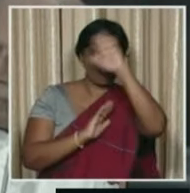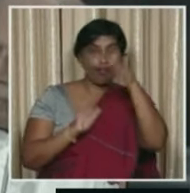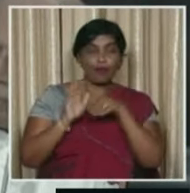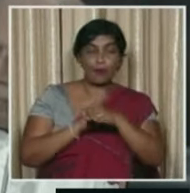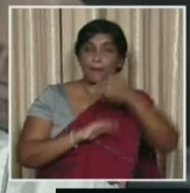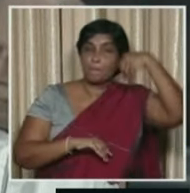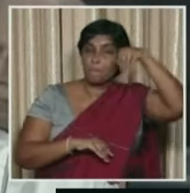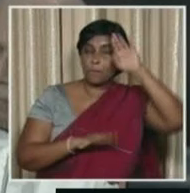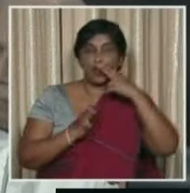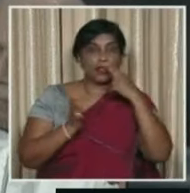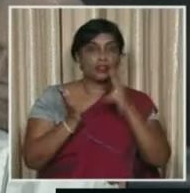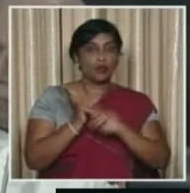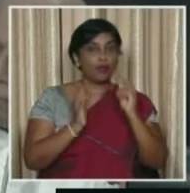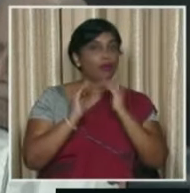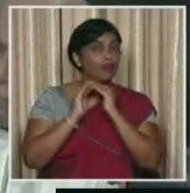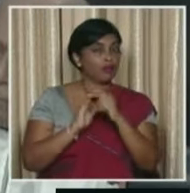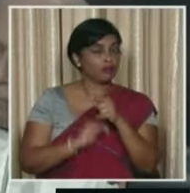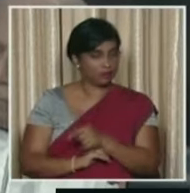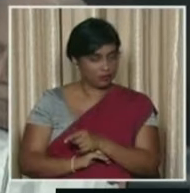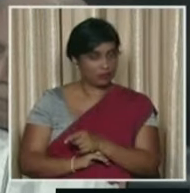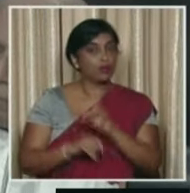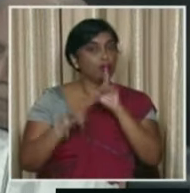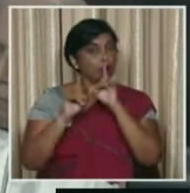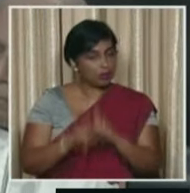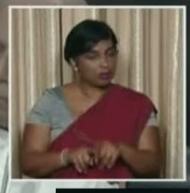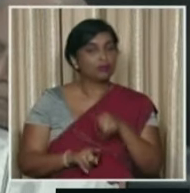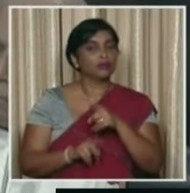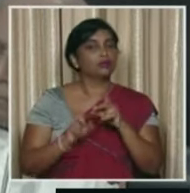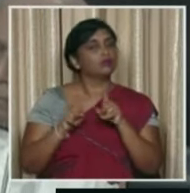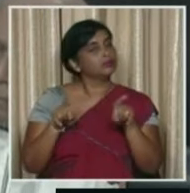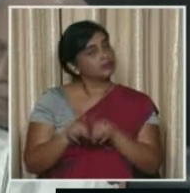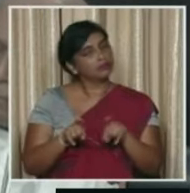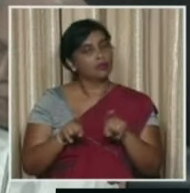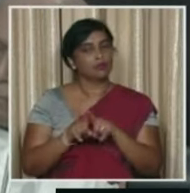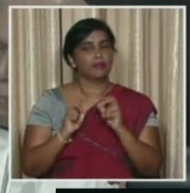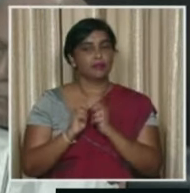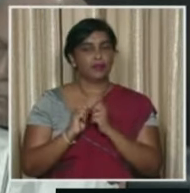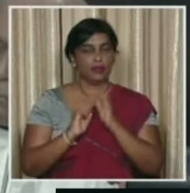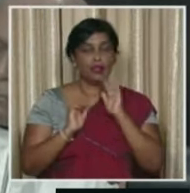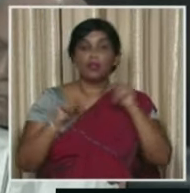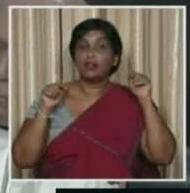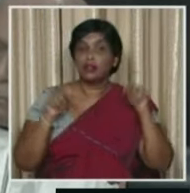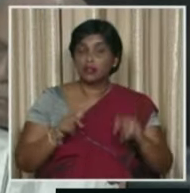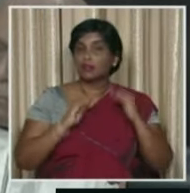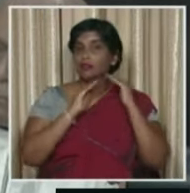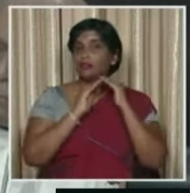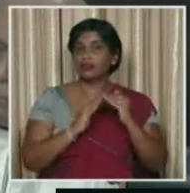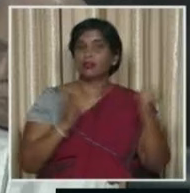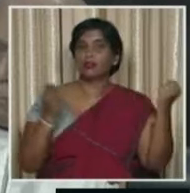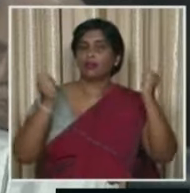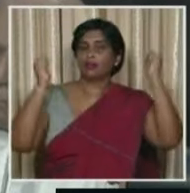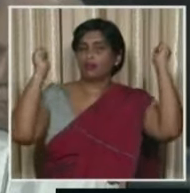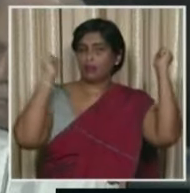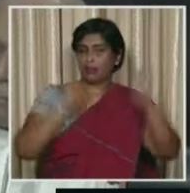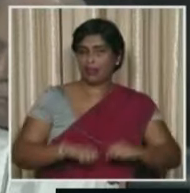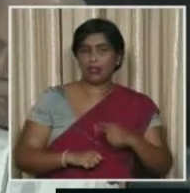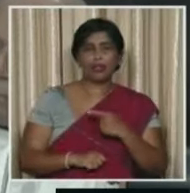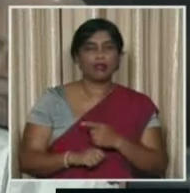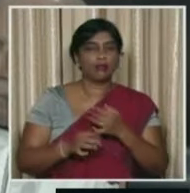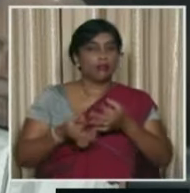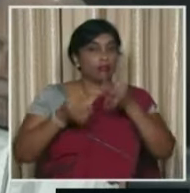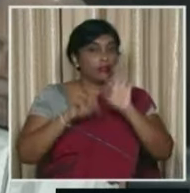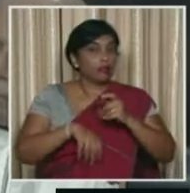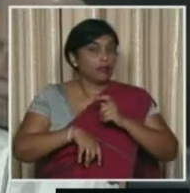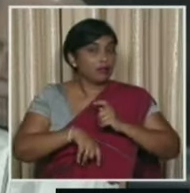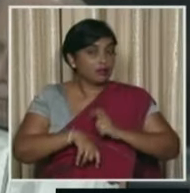කාර්යය ගොඩනැගිල්ලටත් මේ අය සිද්ධ කළේ මේ දේමයි. දැන් ඒ ගොඩනැගිල්ල කඩා වැටිලා. නිසි